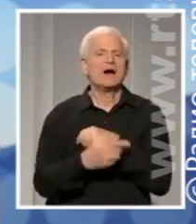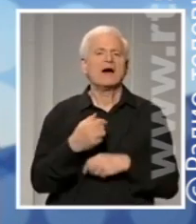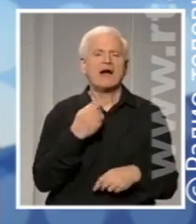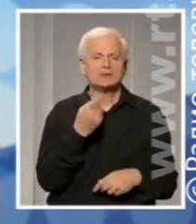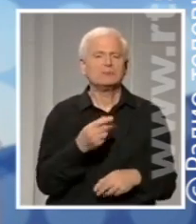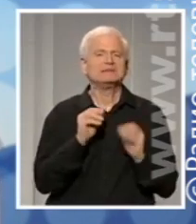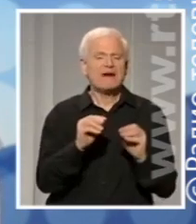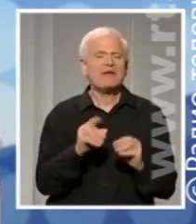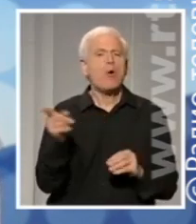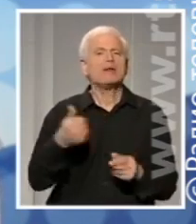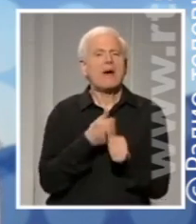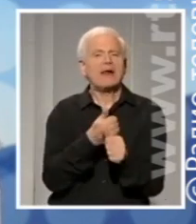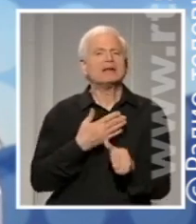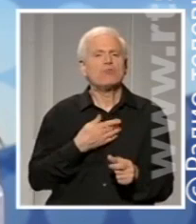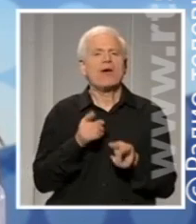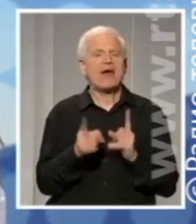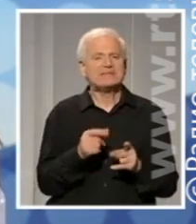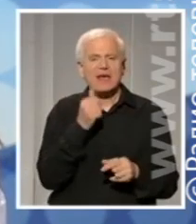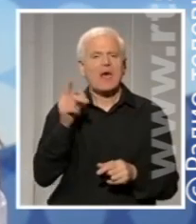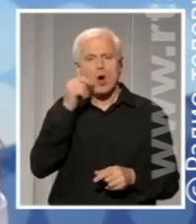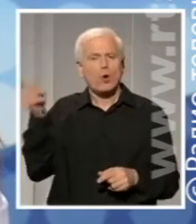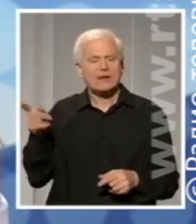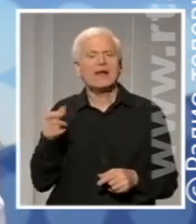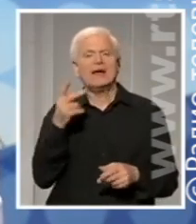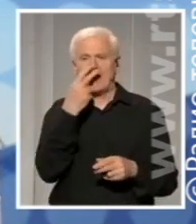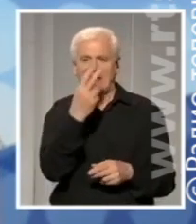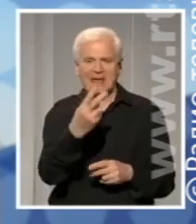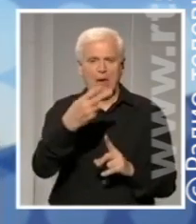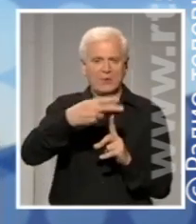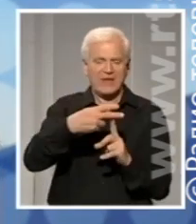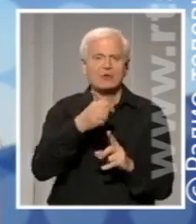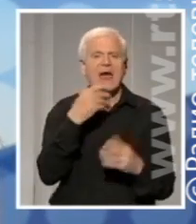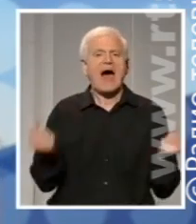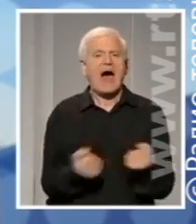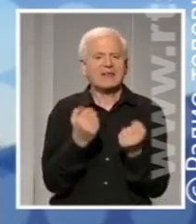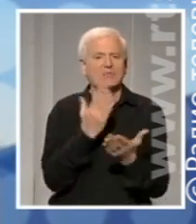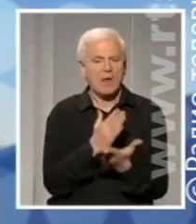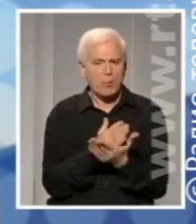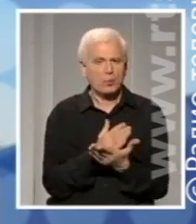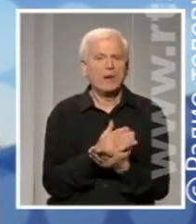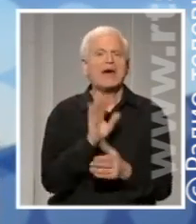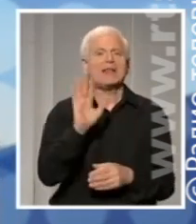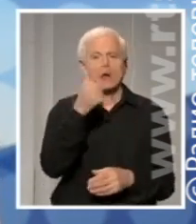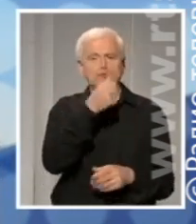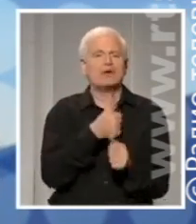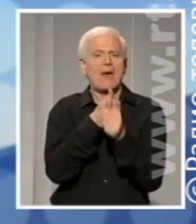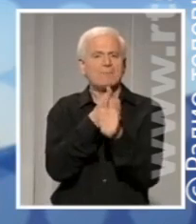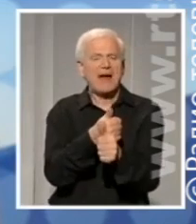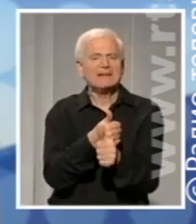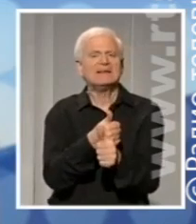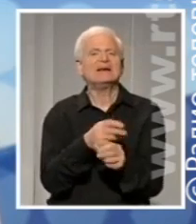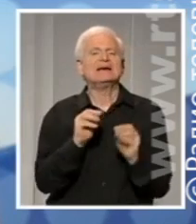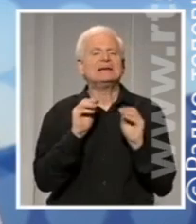takođe prate svoje učitelje i roditelje, da gledaju nastavu, da aktivno učestvuju, dakle tako što će pratiti